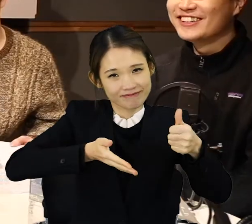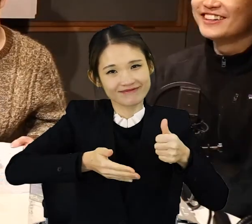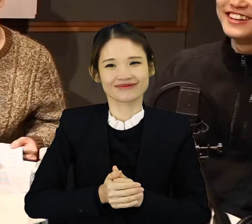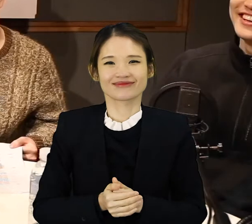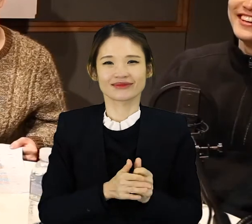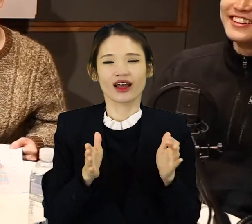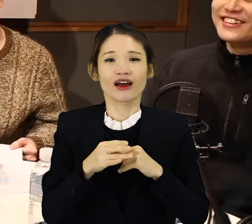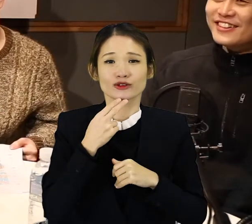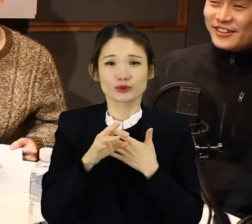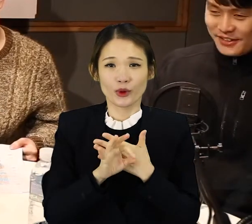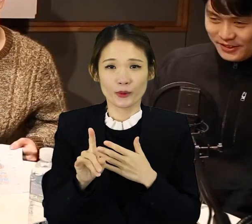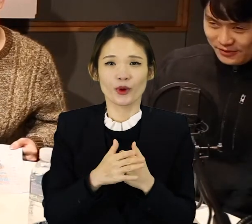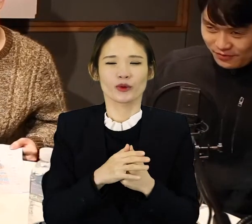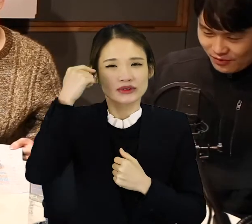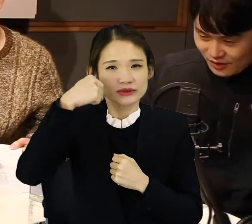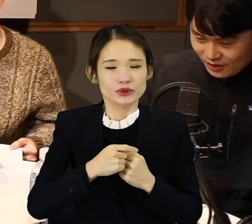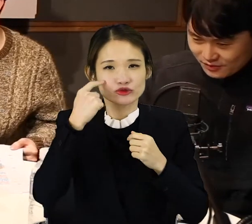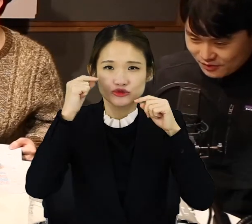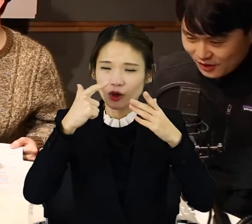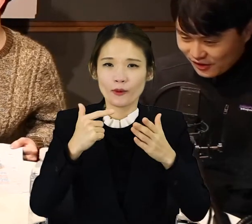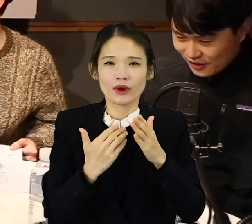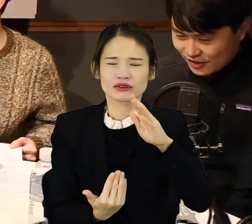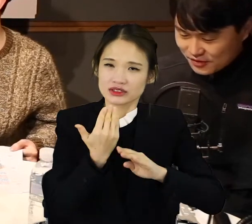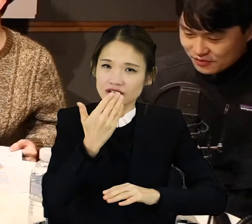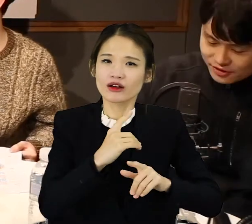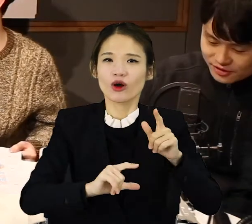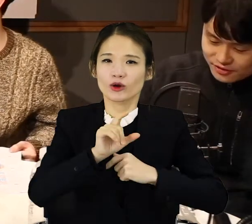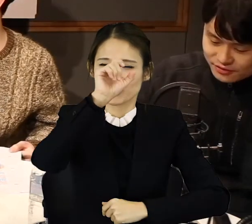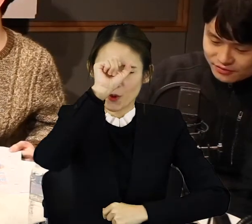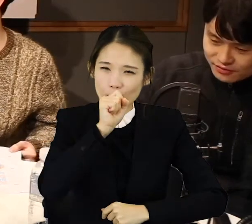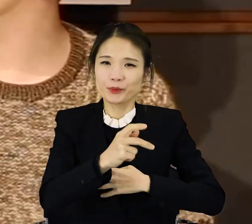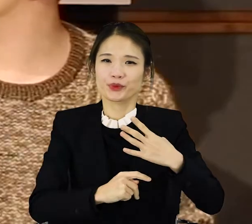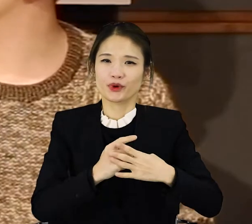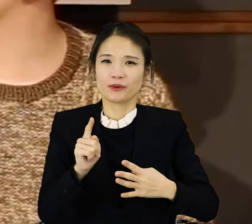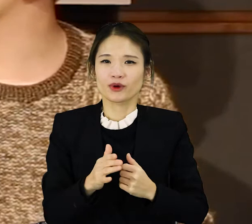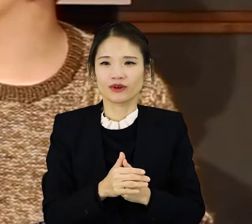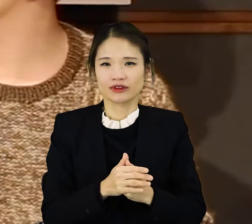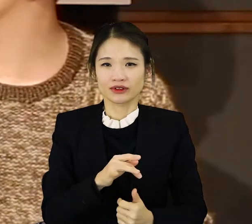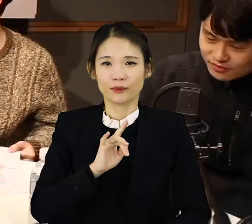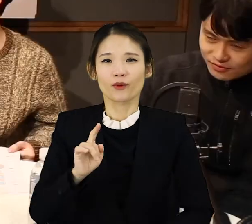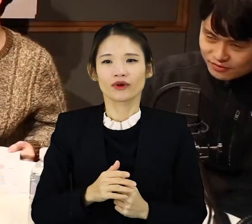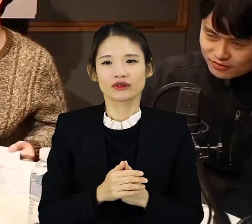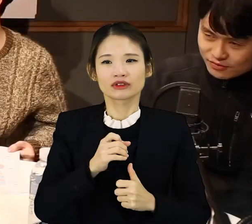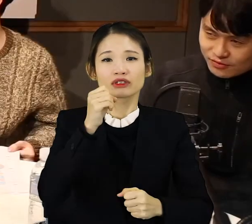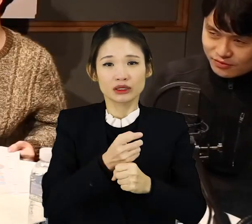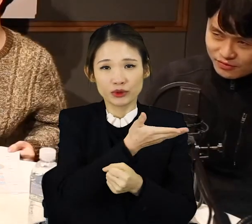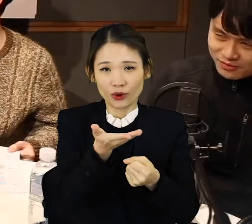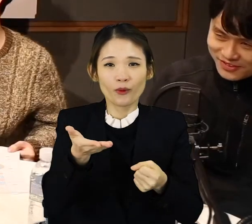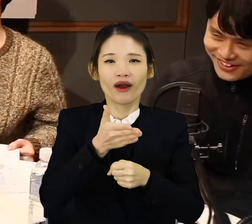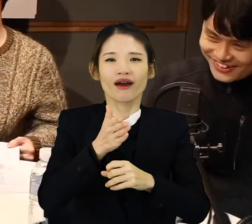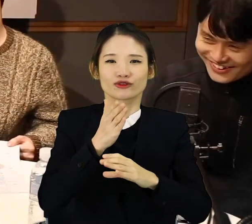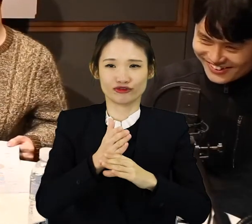아니 그러면은 뭐 느낌표 눈을 떠요 이상으로 정말 좋은 너무 좋은 게 뭔지 알아요? 뭐 어떤? 이미 하고 있어요